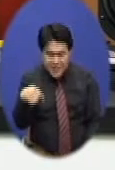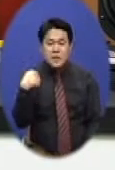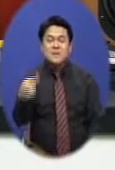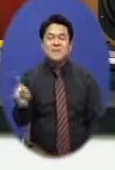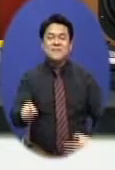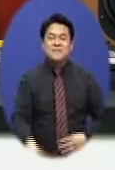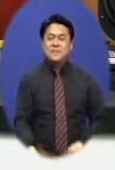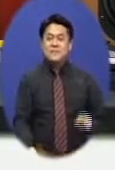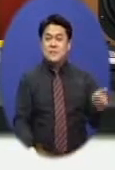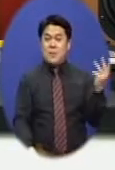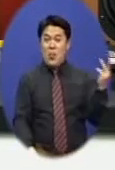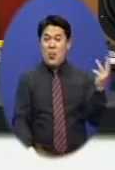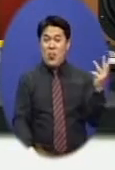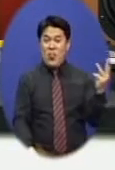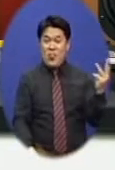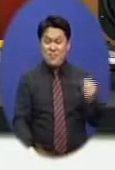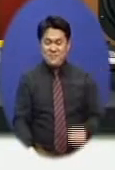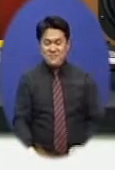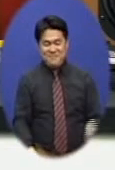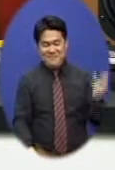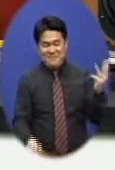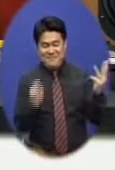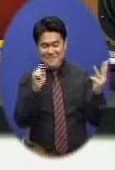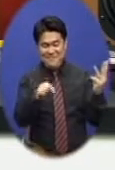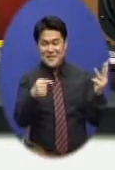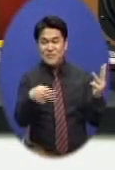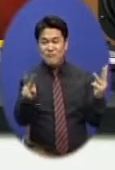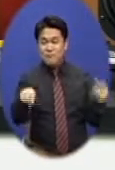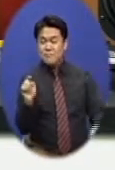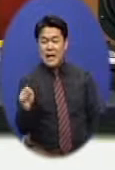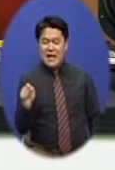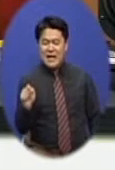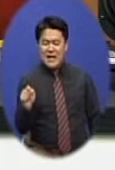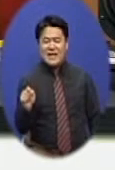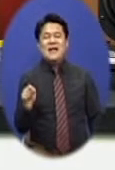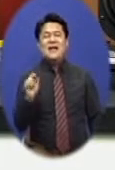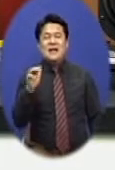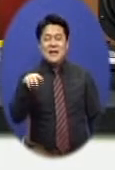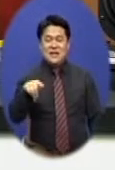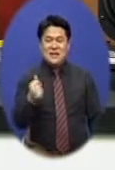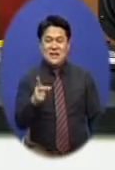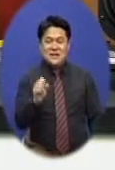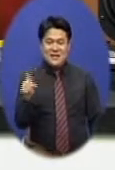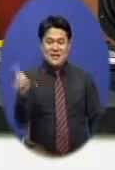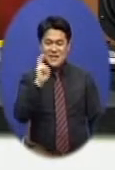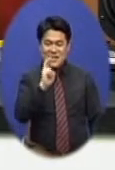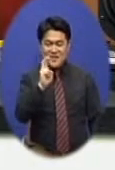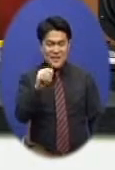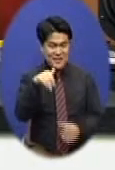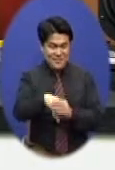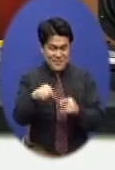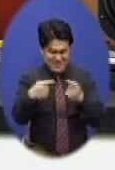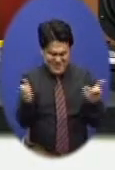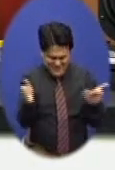다음에 3번 참여자기 때문에 3번을 누르시고 우물정자를 누르면 춘향아가 심사가